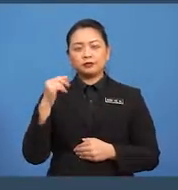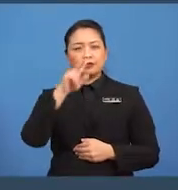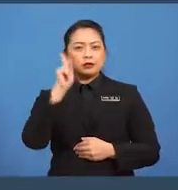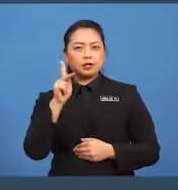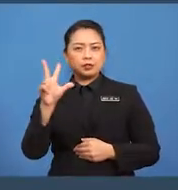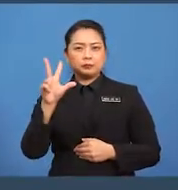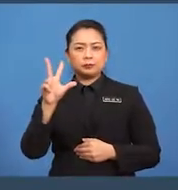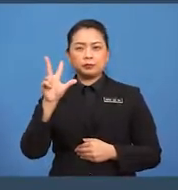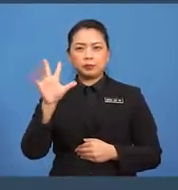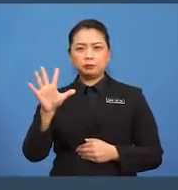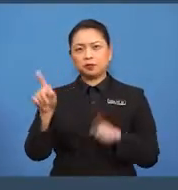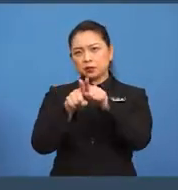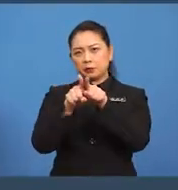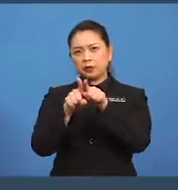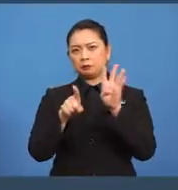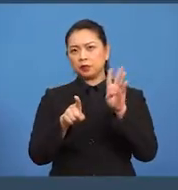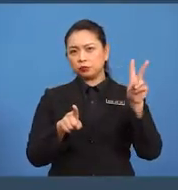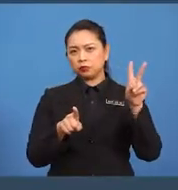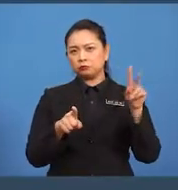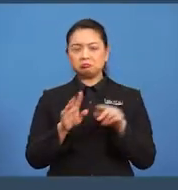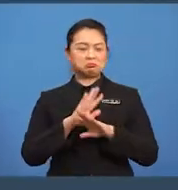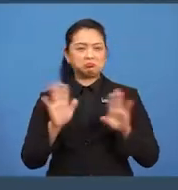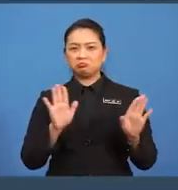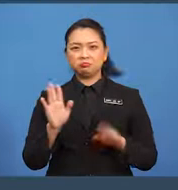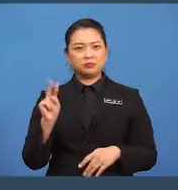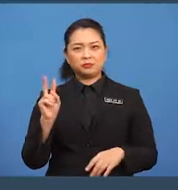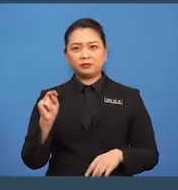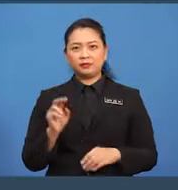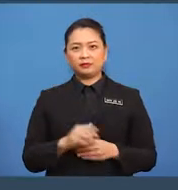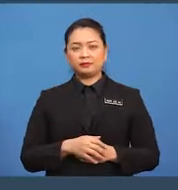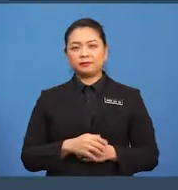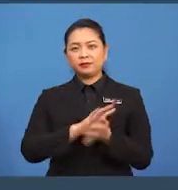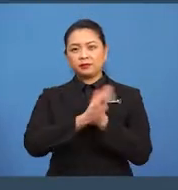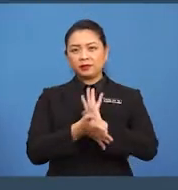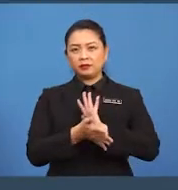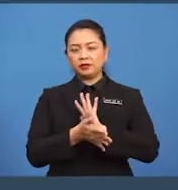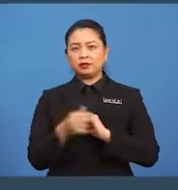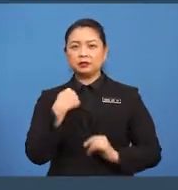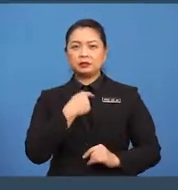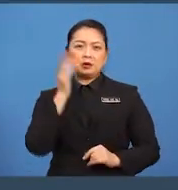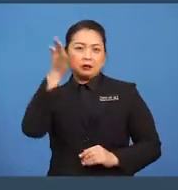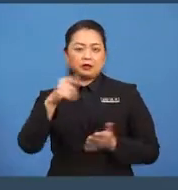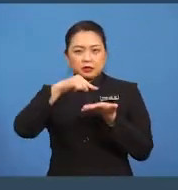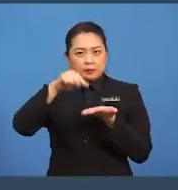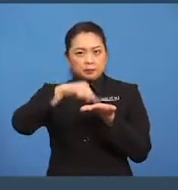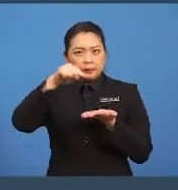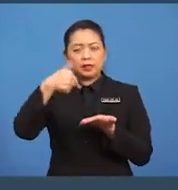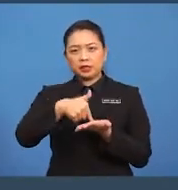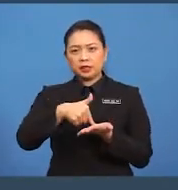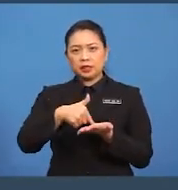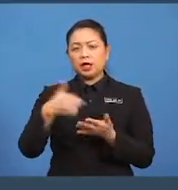35 sama dengan 42? Tidak. Maka kita akan semak lagi.